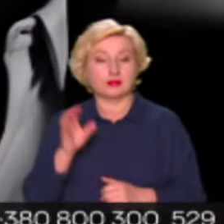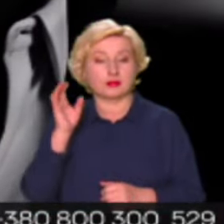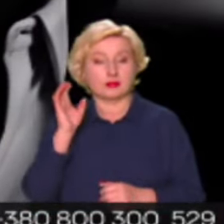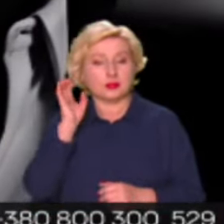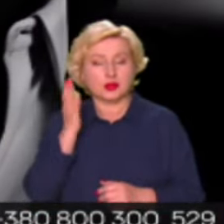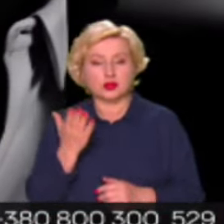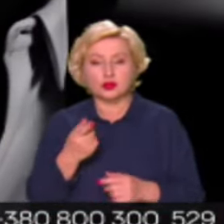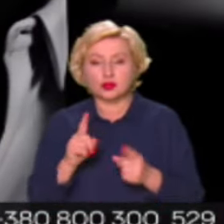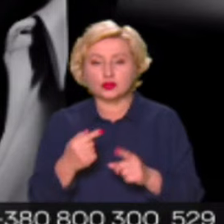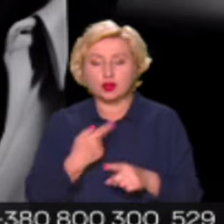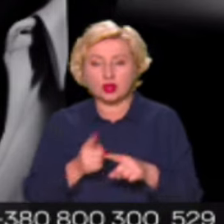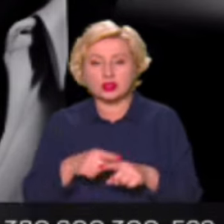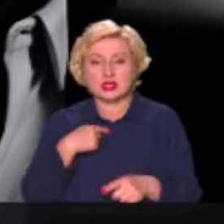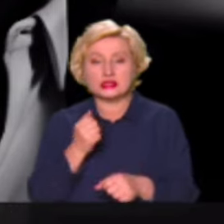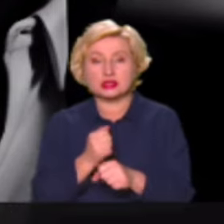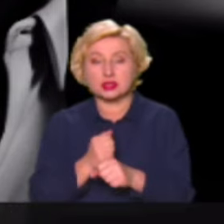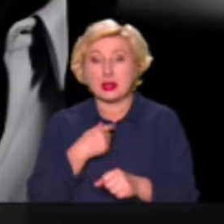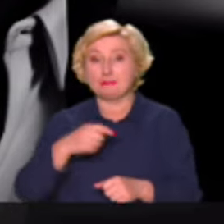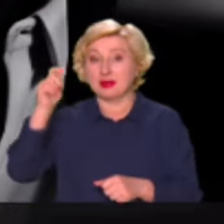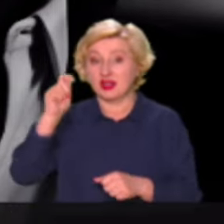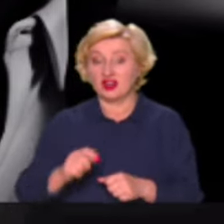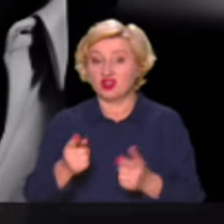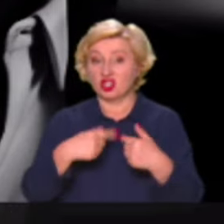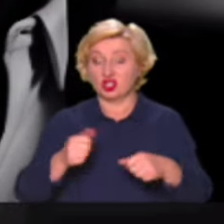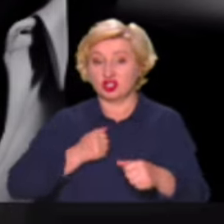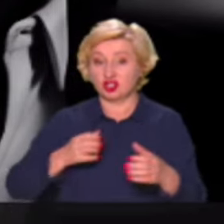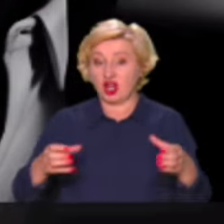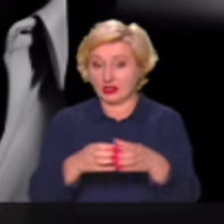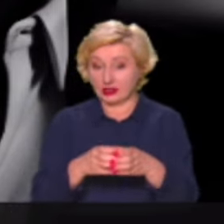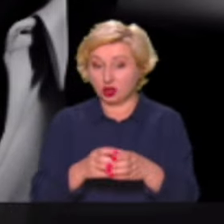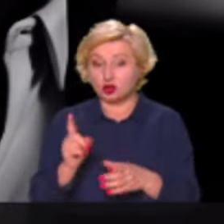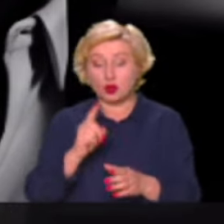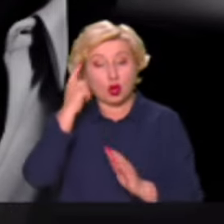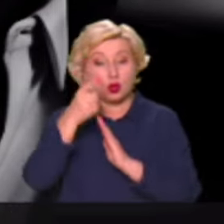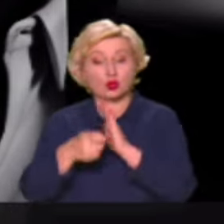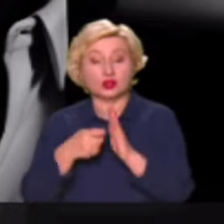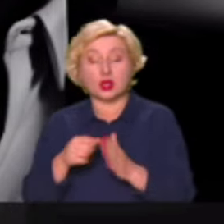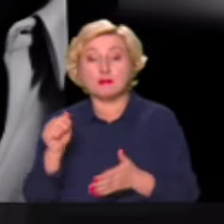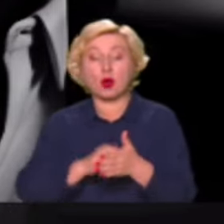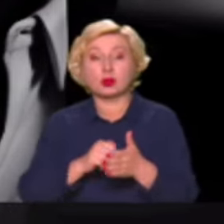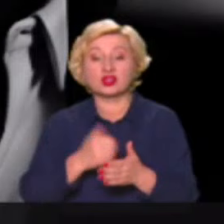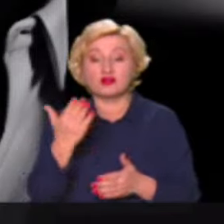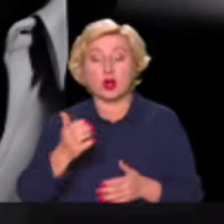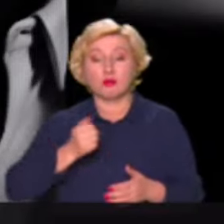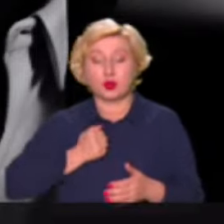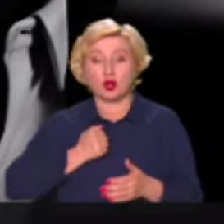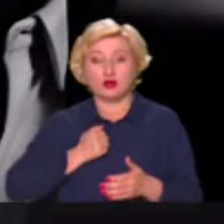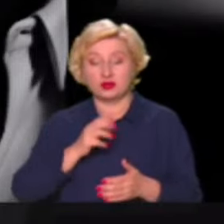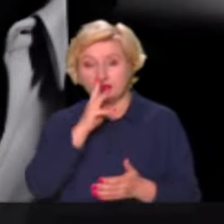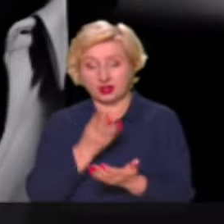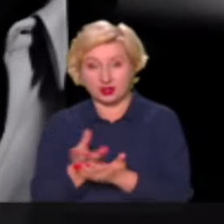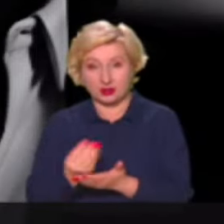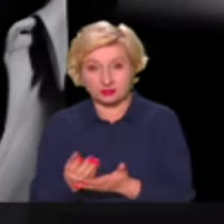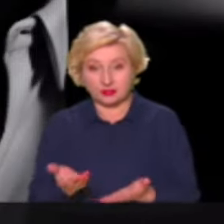Послушай, почему я это сделала. Я приехала в часть, чтобы узнать по поводу твоих боевых. Потому